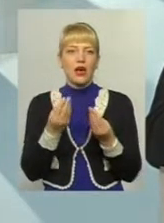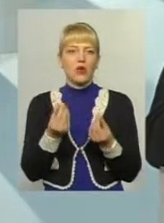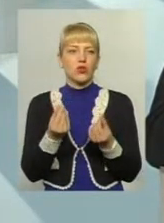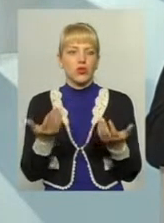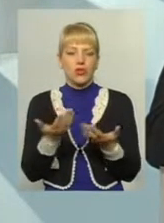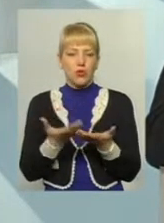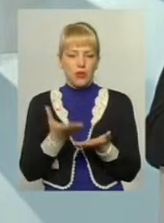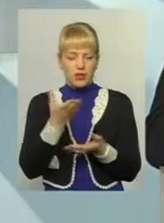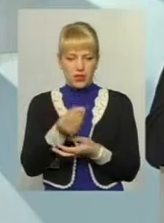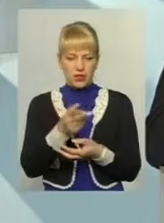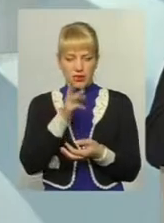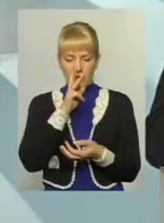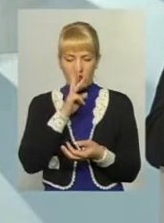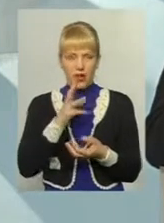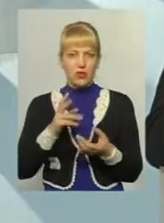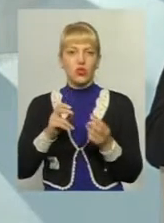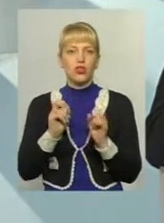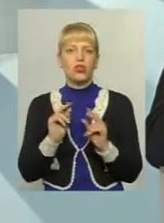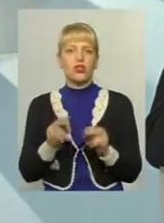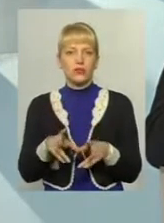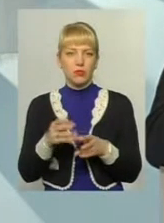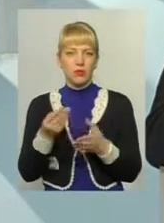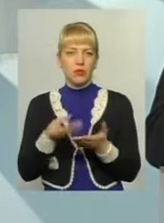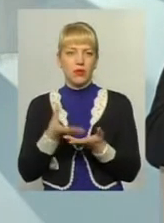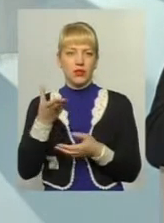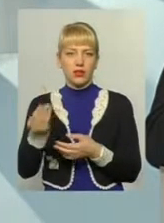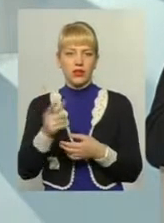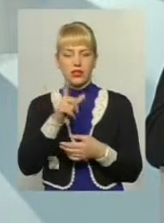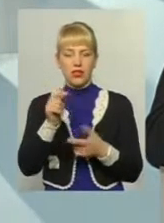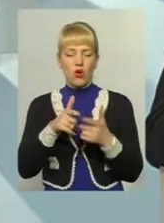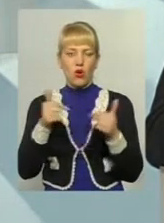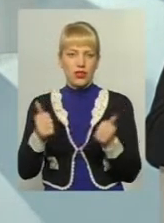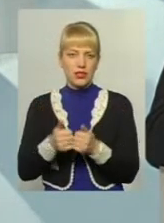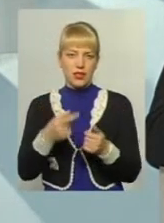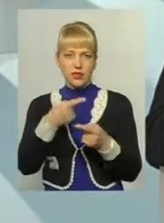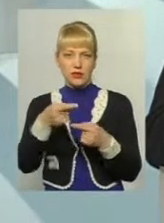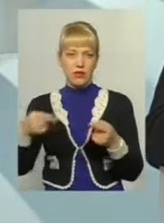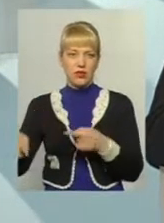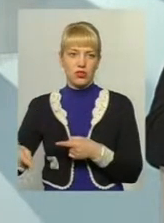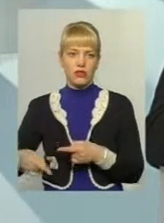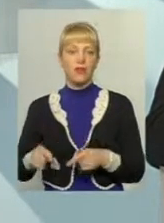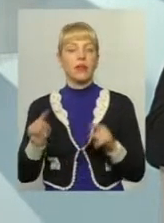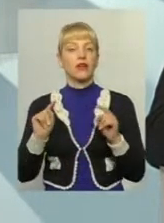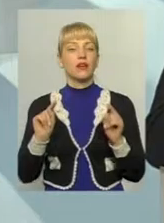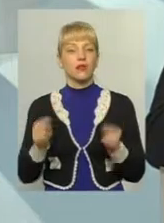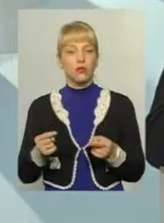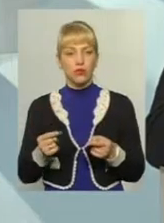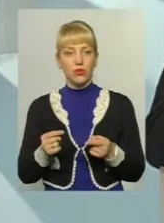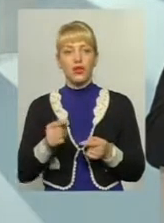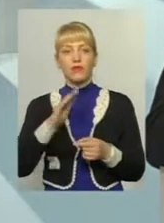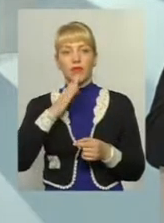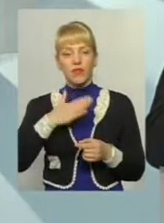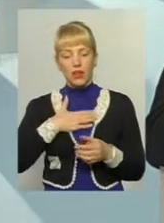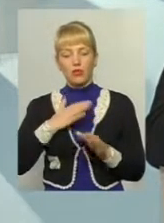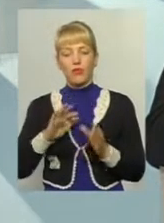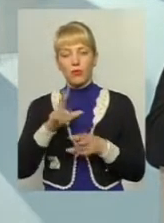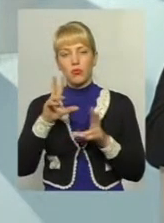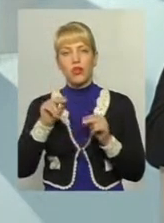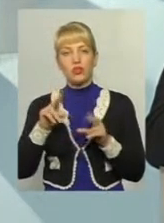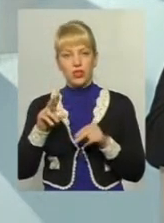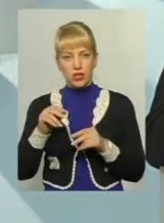впродовж 4 місяців. Так? Тобто збирається така сума заборгованості, і голова просто не